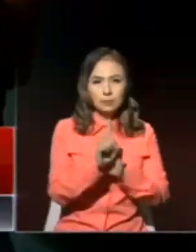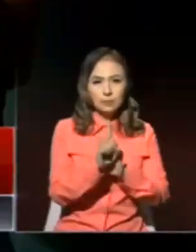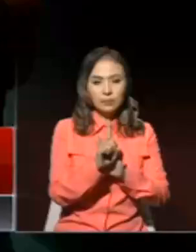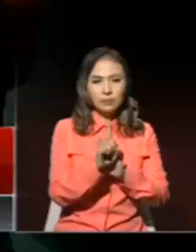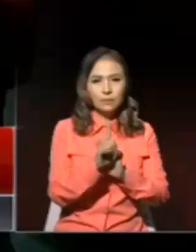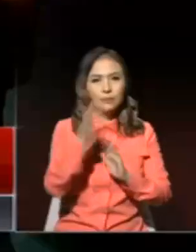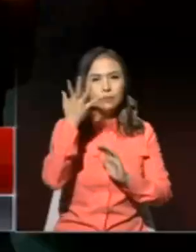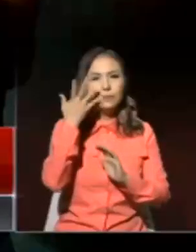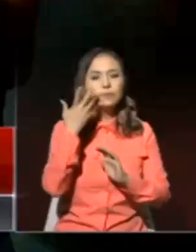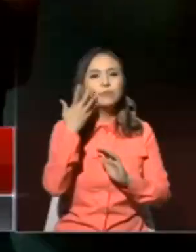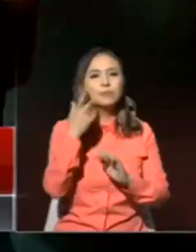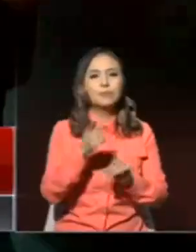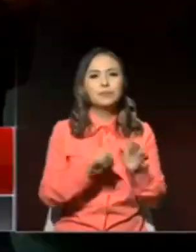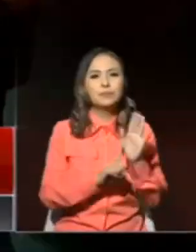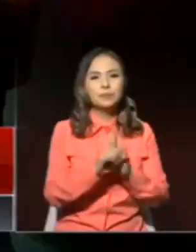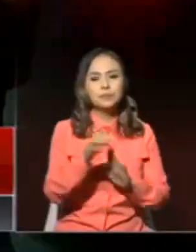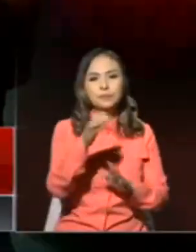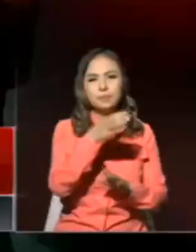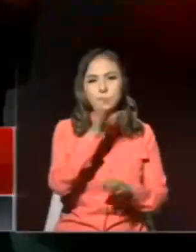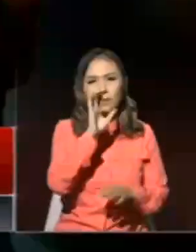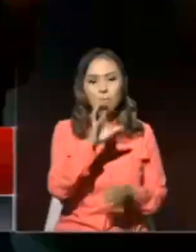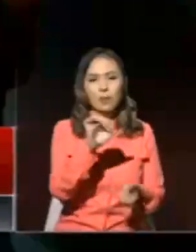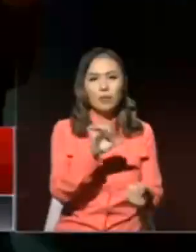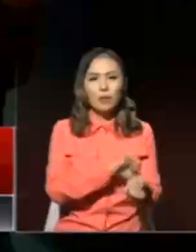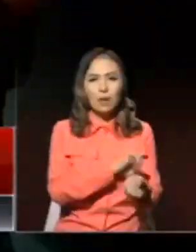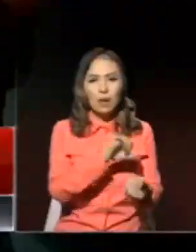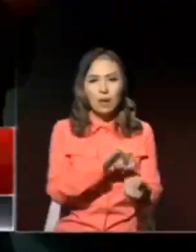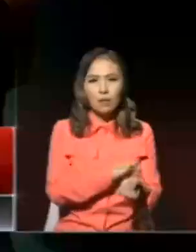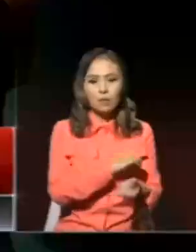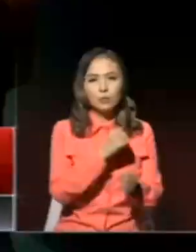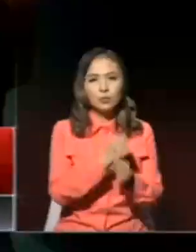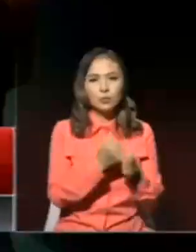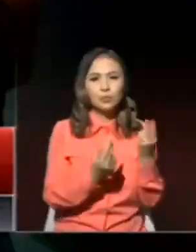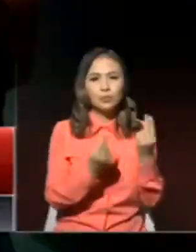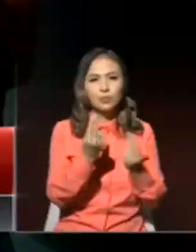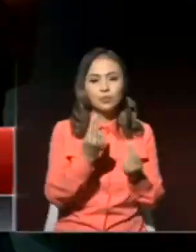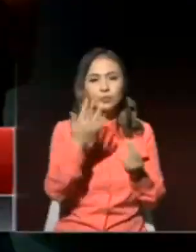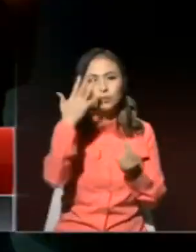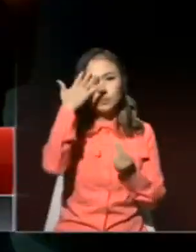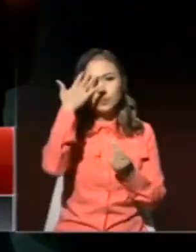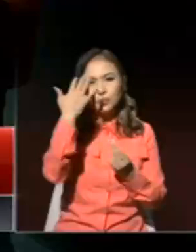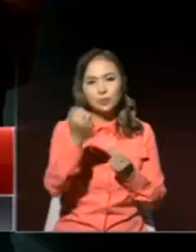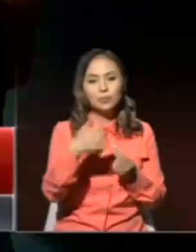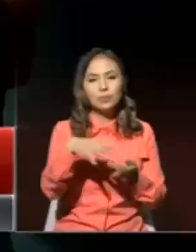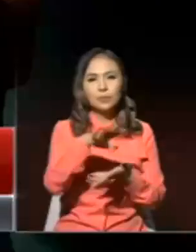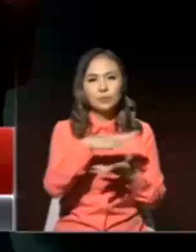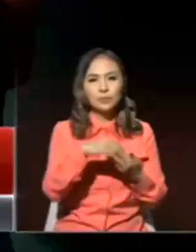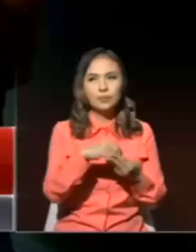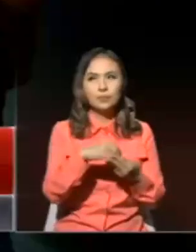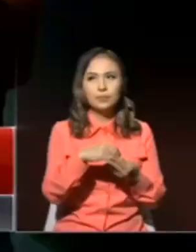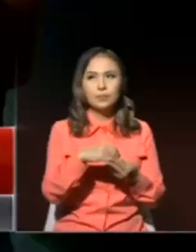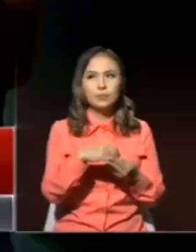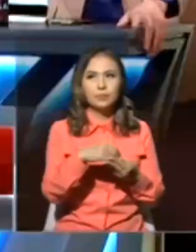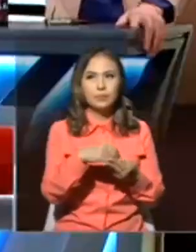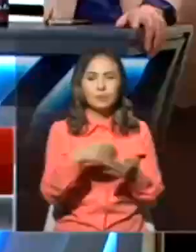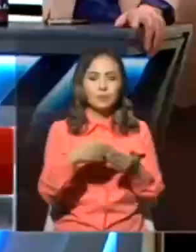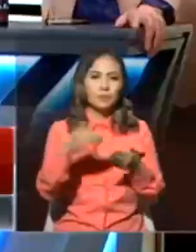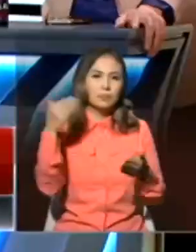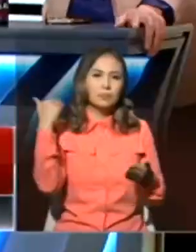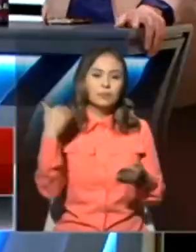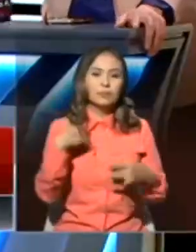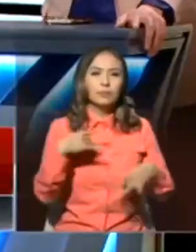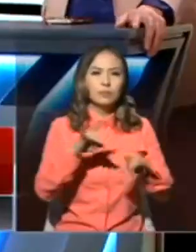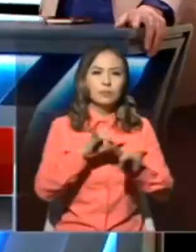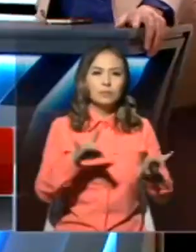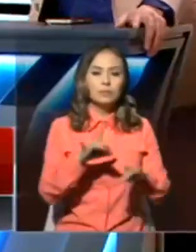сол жерден бастап ішімдік іше бастайды, наркотик іше бастайды, жаңағы ойынға бара бастайды. Иә, бұның бәрі менде мысалға бұрыннан бала кезімде әтейін